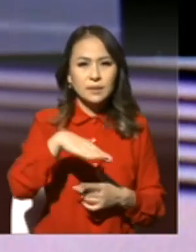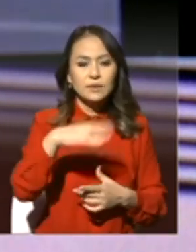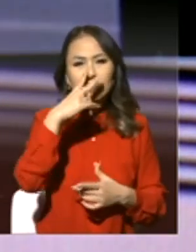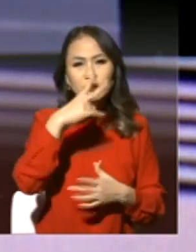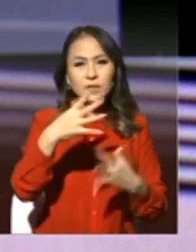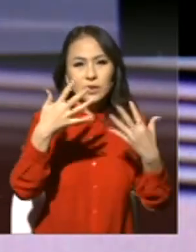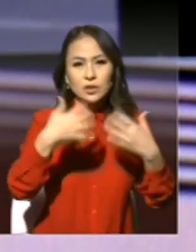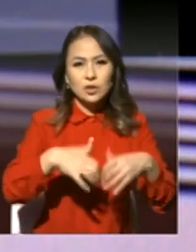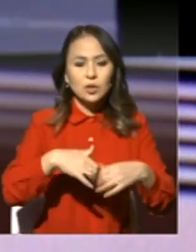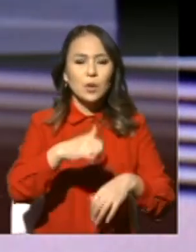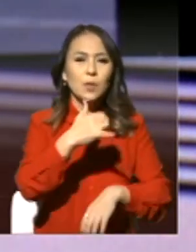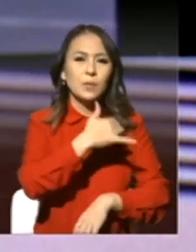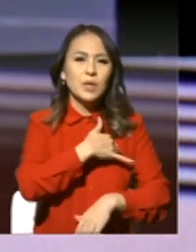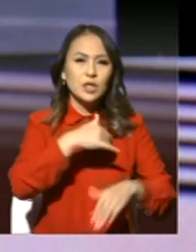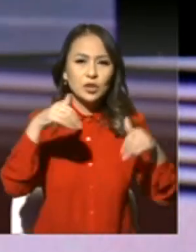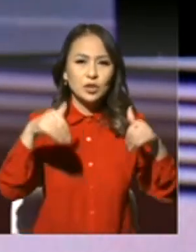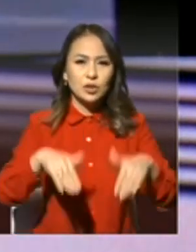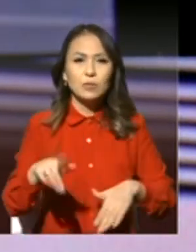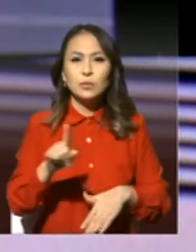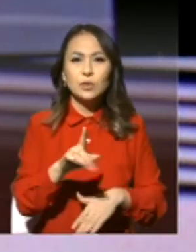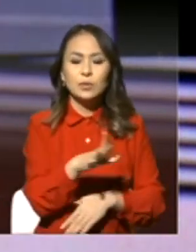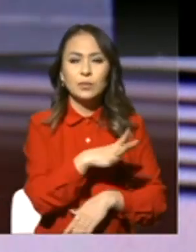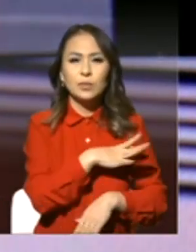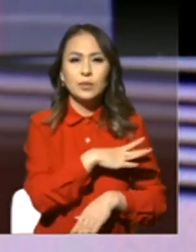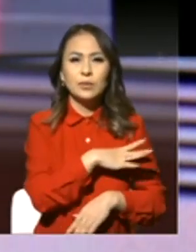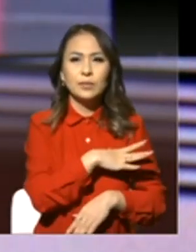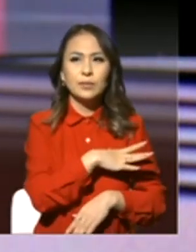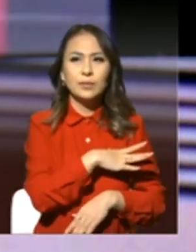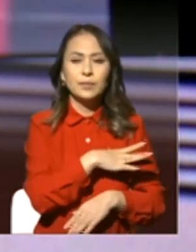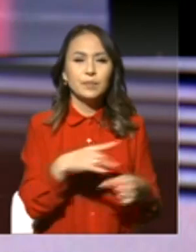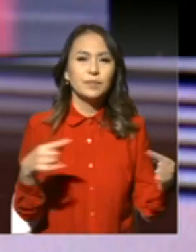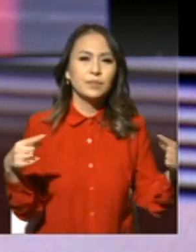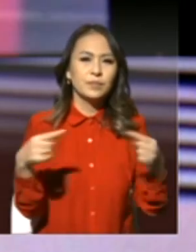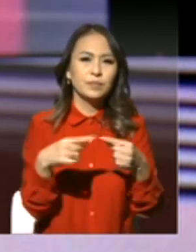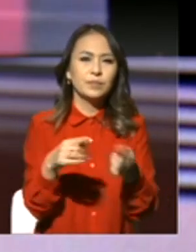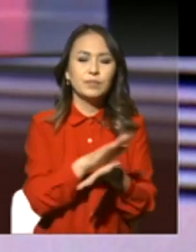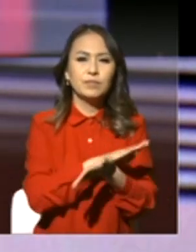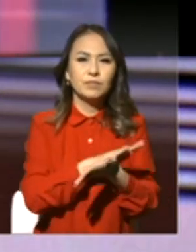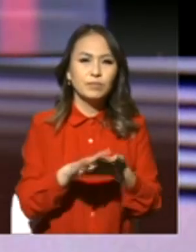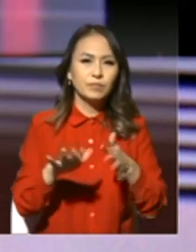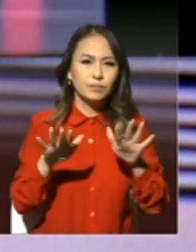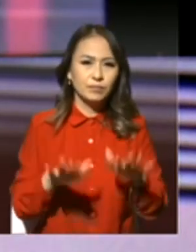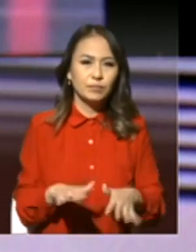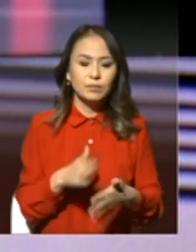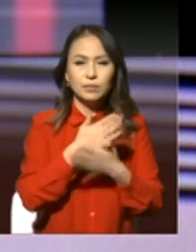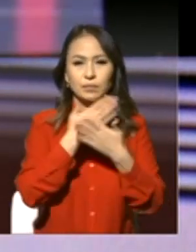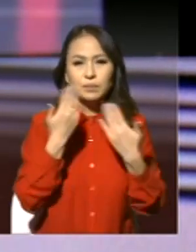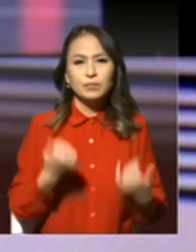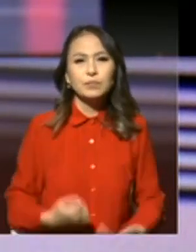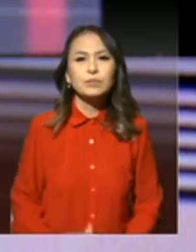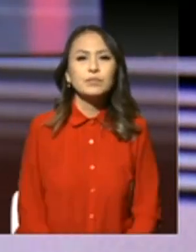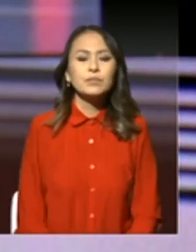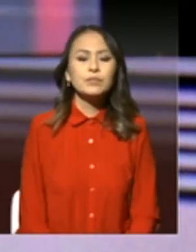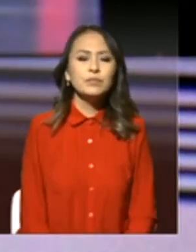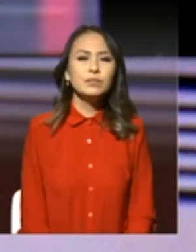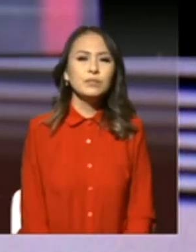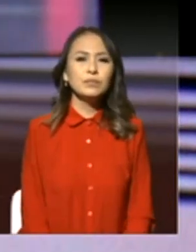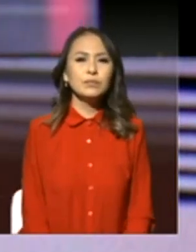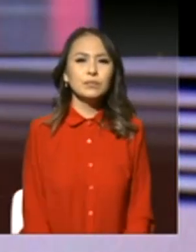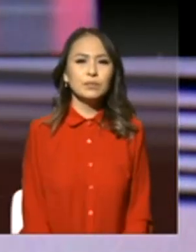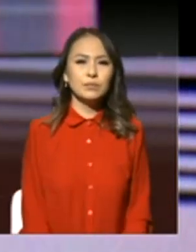бойынша бізде шешім шығару үшін нақты данныларымыз жоқ. Нақты данныларымыз